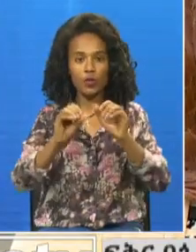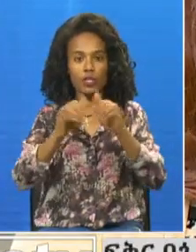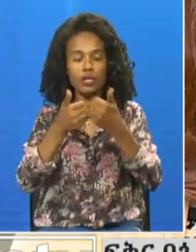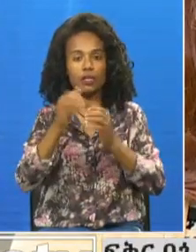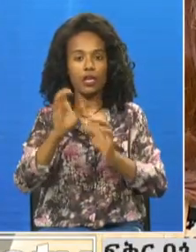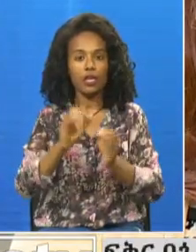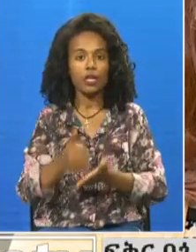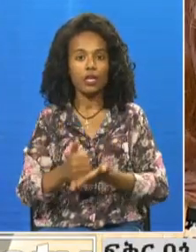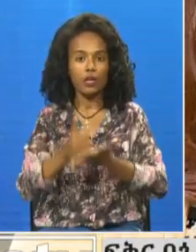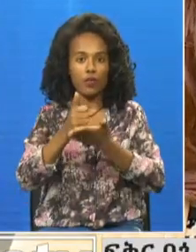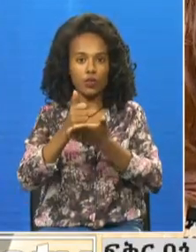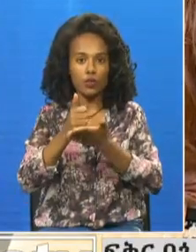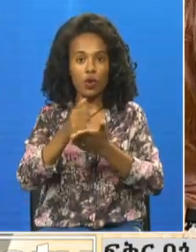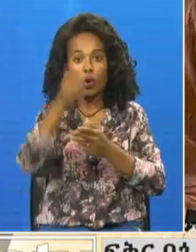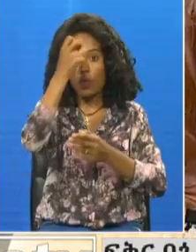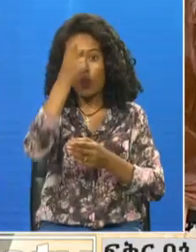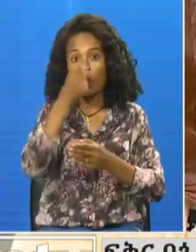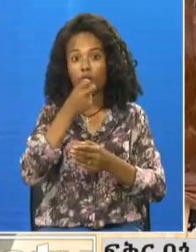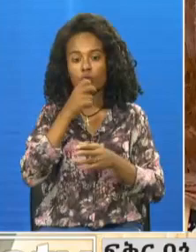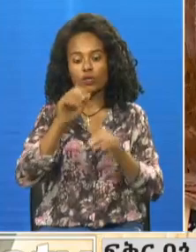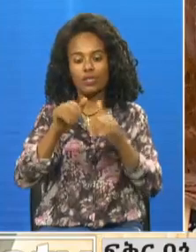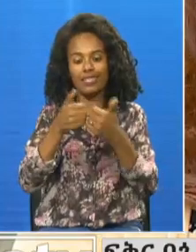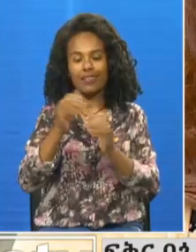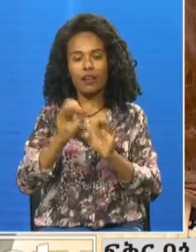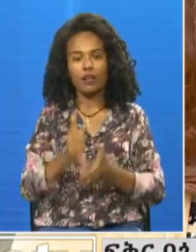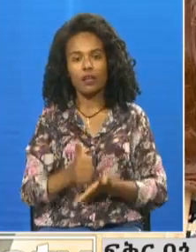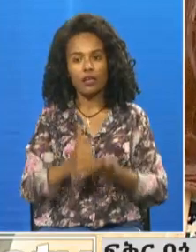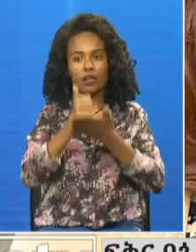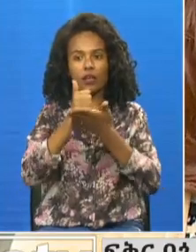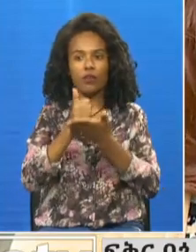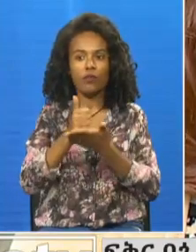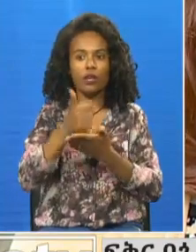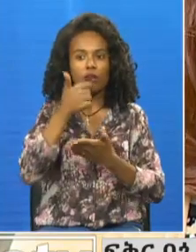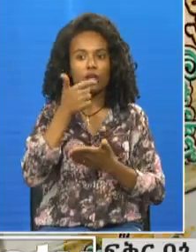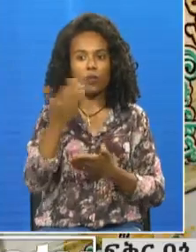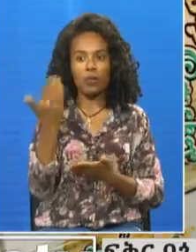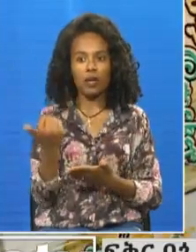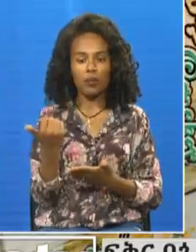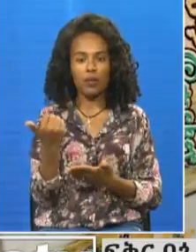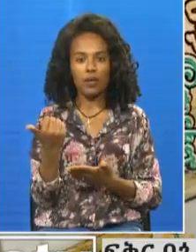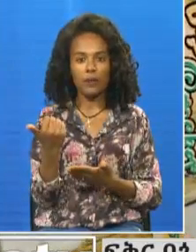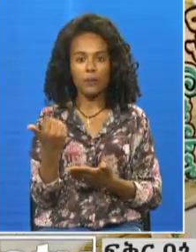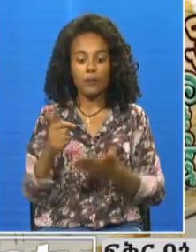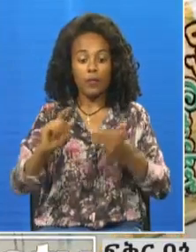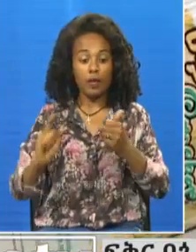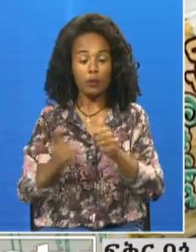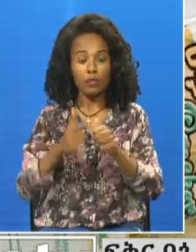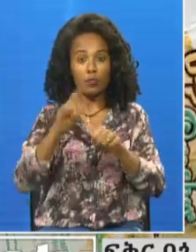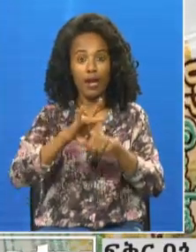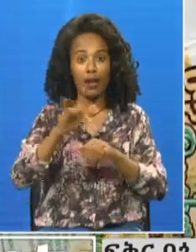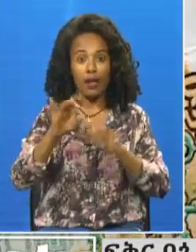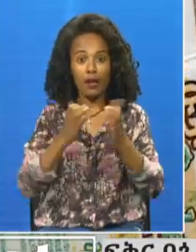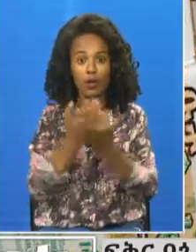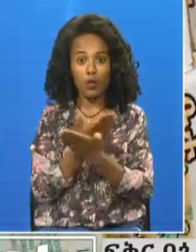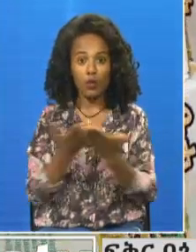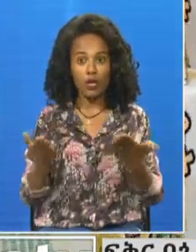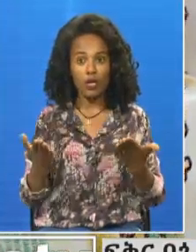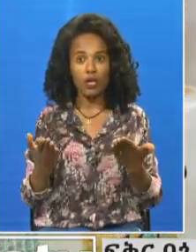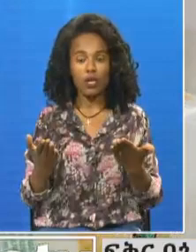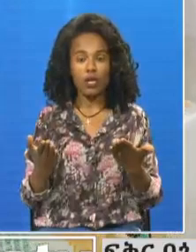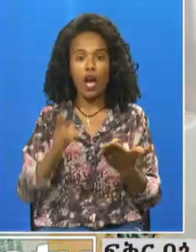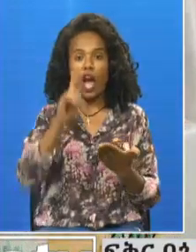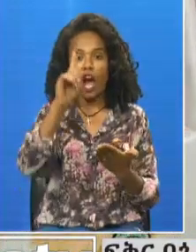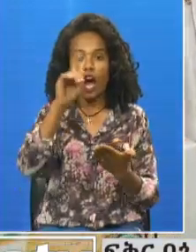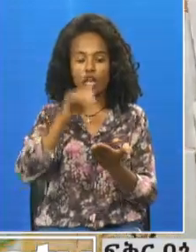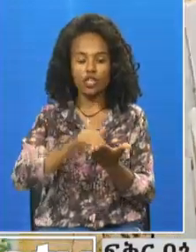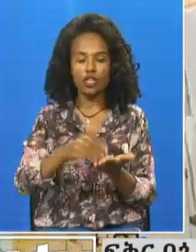ተጠቁሟል። ተለይቶ አሁን ለምሳሌ ቤተሰብ ጥሩ የሚችል ቤተሰብን ራሱ በራሱ እንዲያደርግ፣ በጣም